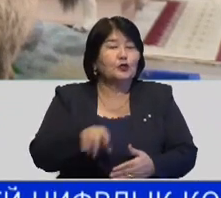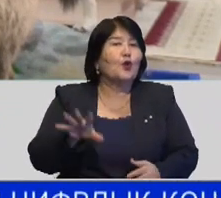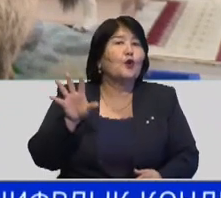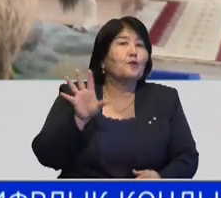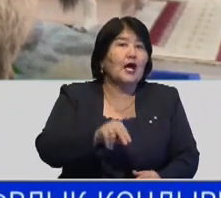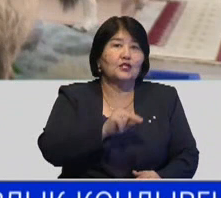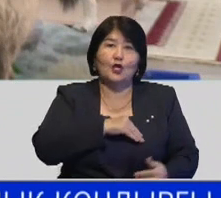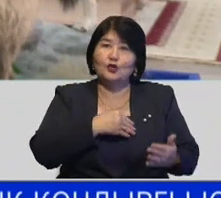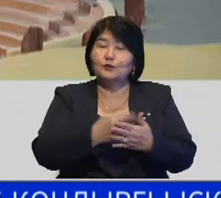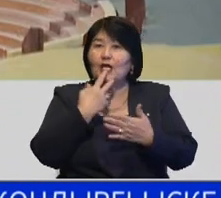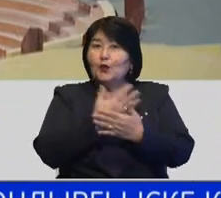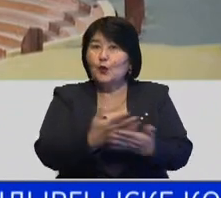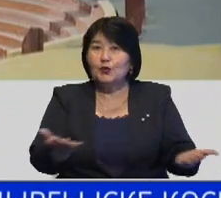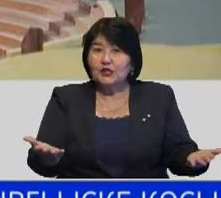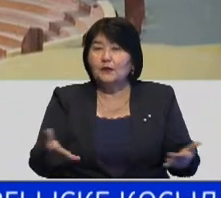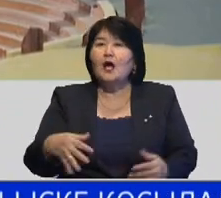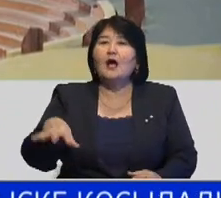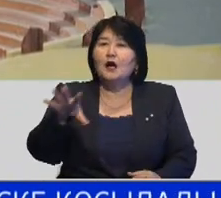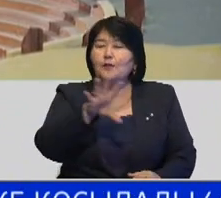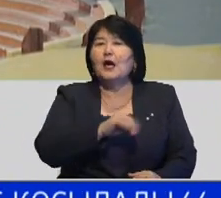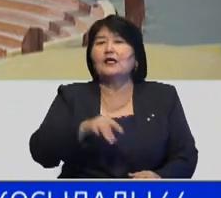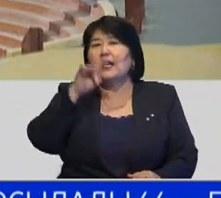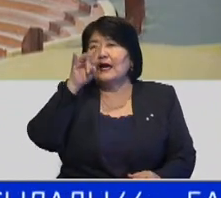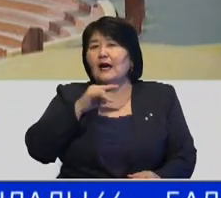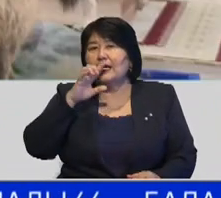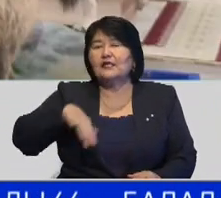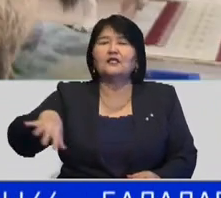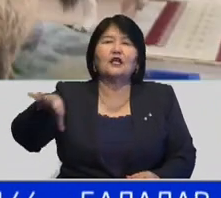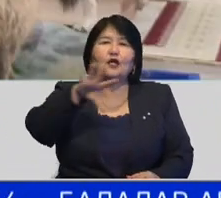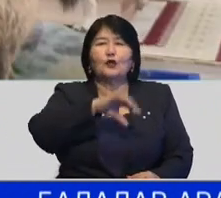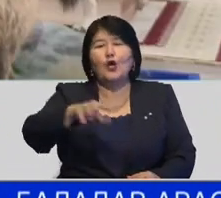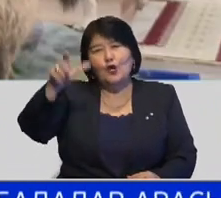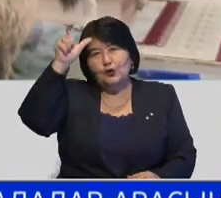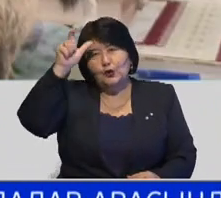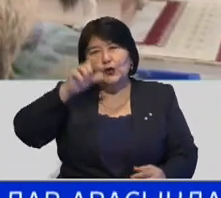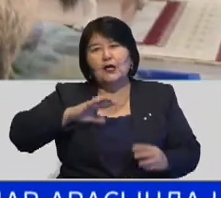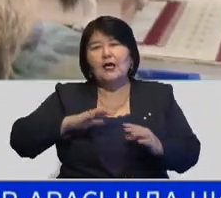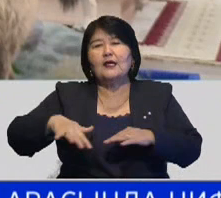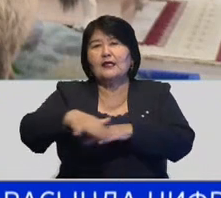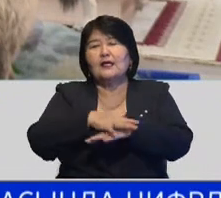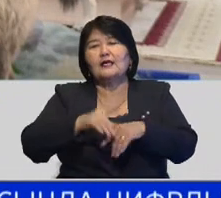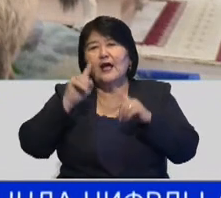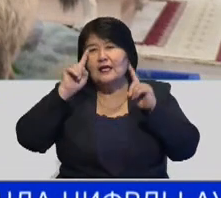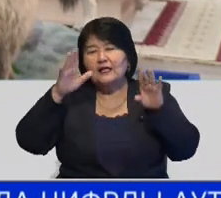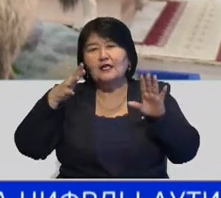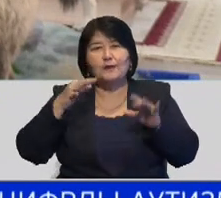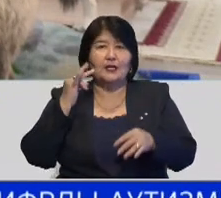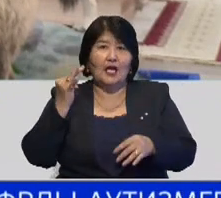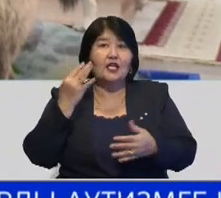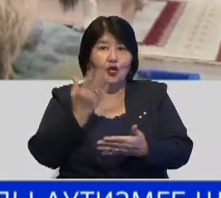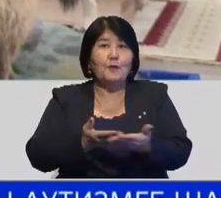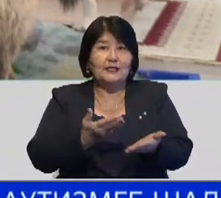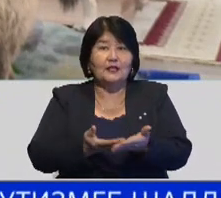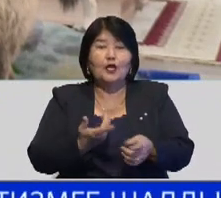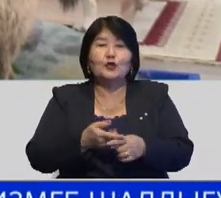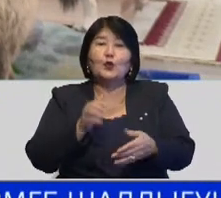барынша жұмыстарымды көрсеттім. Барлықтары да бүкіл қазақ еліне, күллі түркі еліне танымал тарихи нәрселер ғой айтып жатқан.